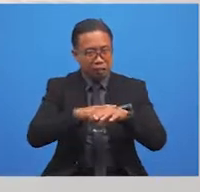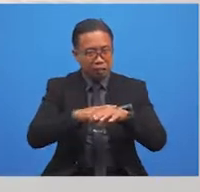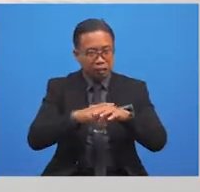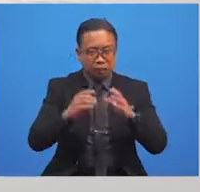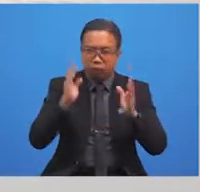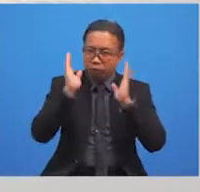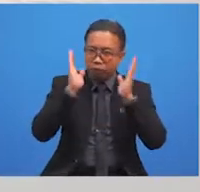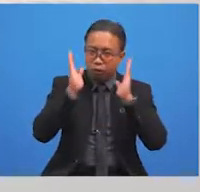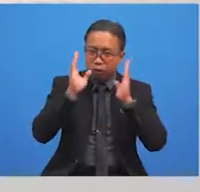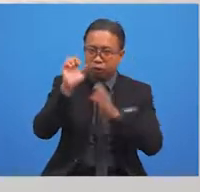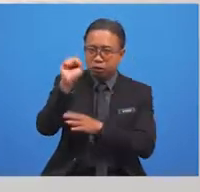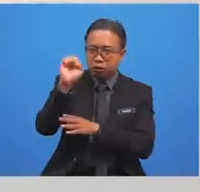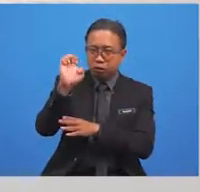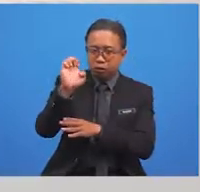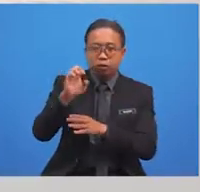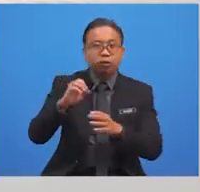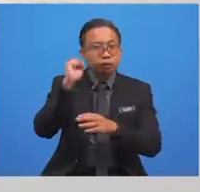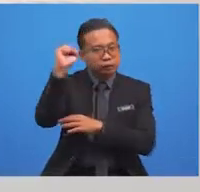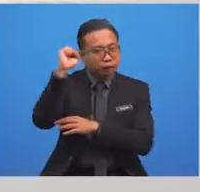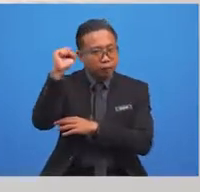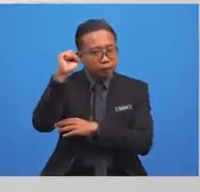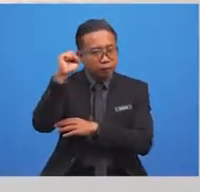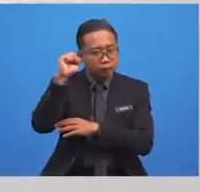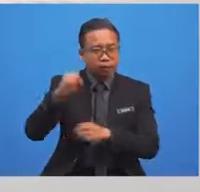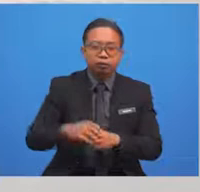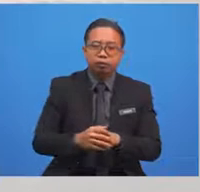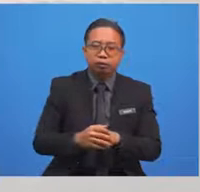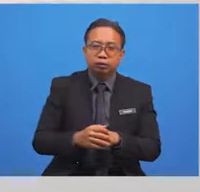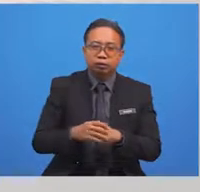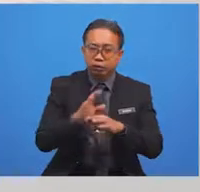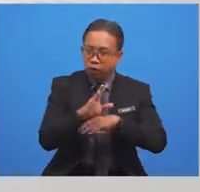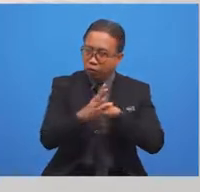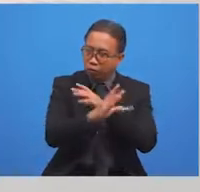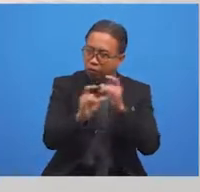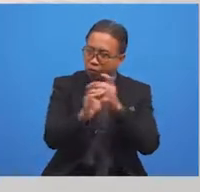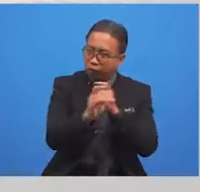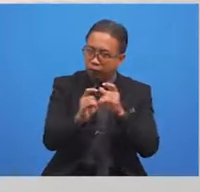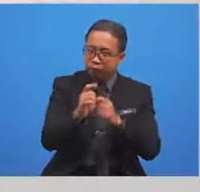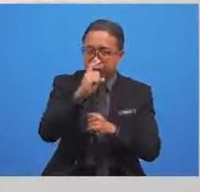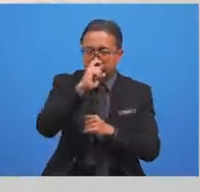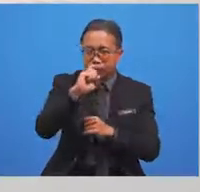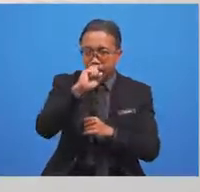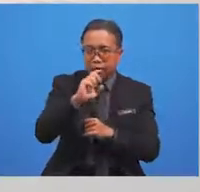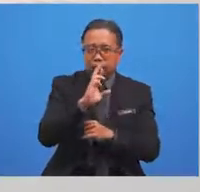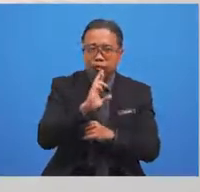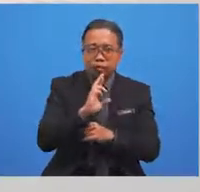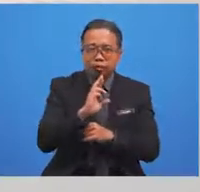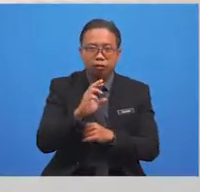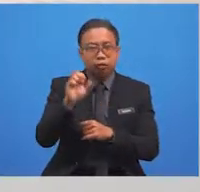Malaysia, Sabah dan Sarawak. Helang merah adalah spesies haiwan karnivora.